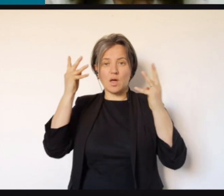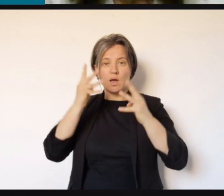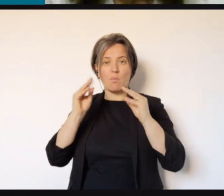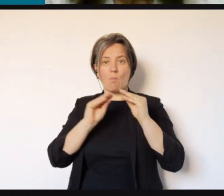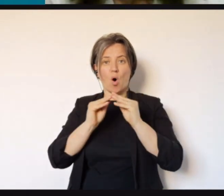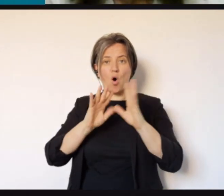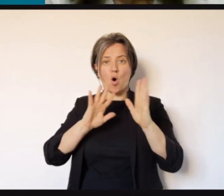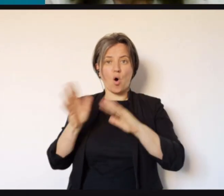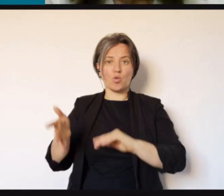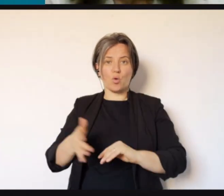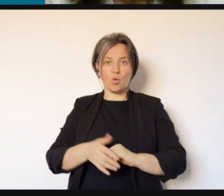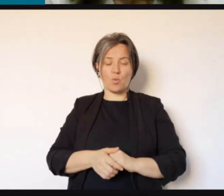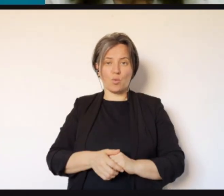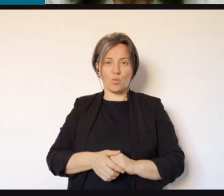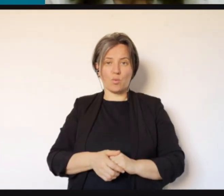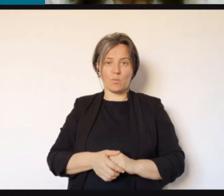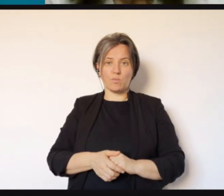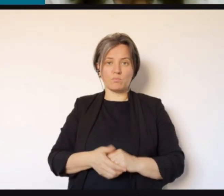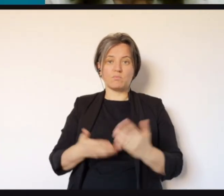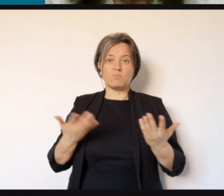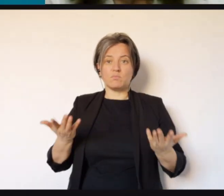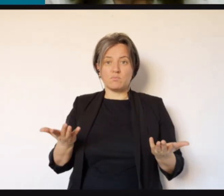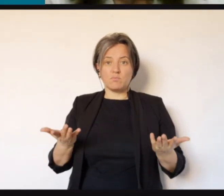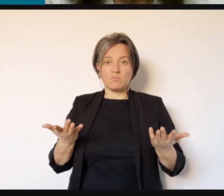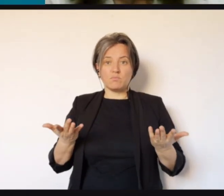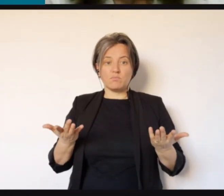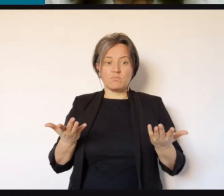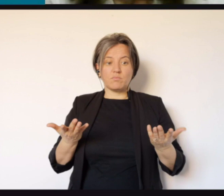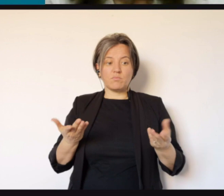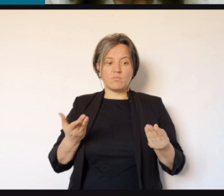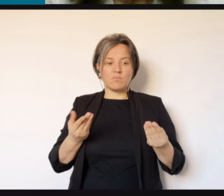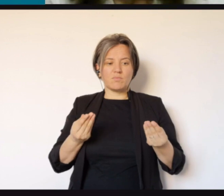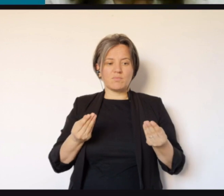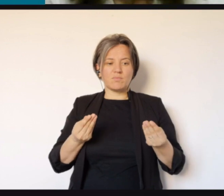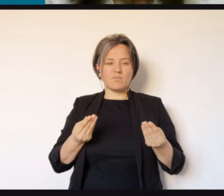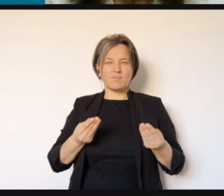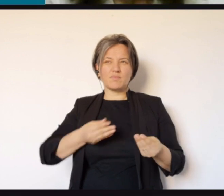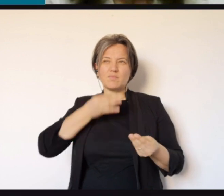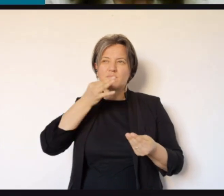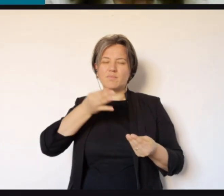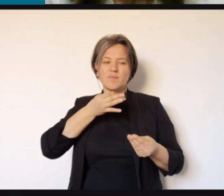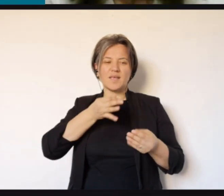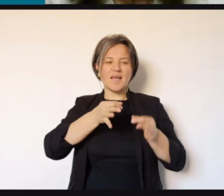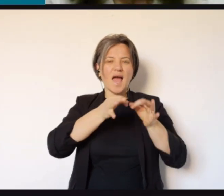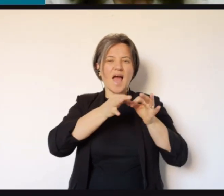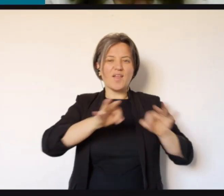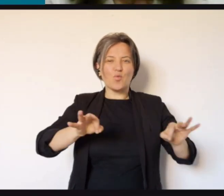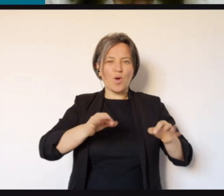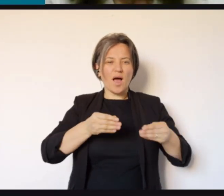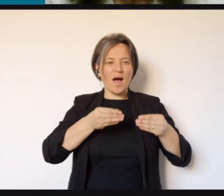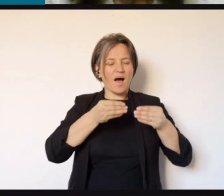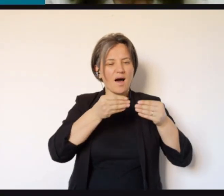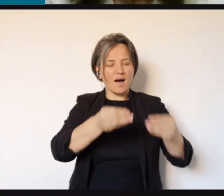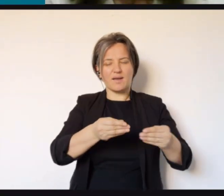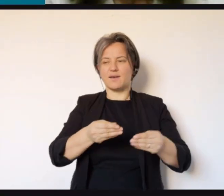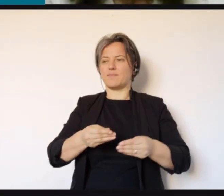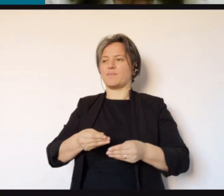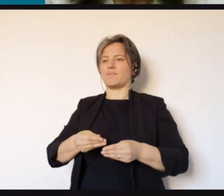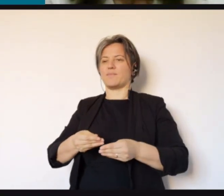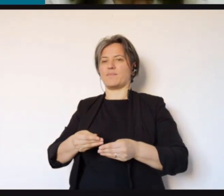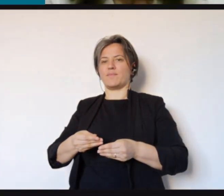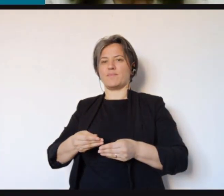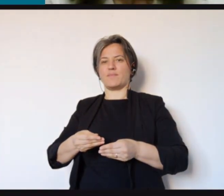di ragionare su che cosa significa educare e che cosa significa istruzione.